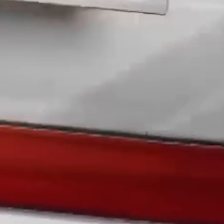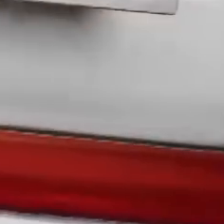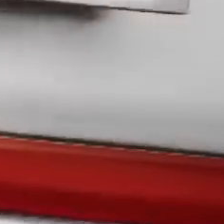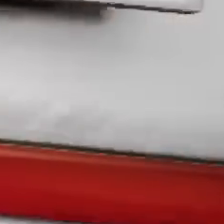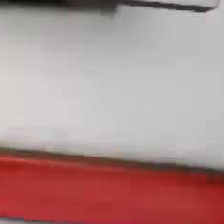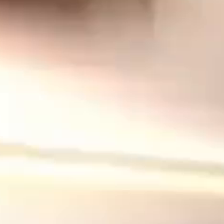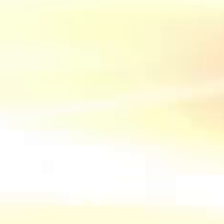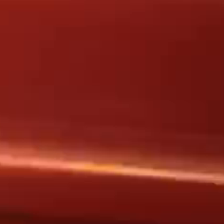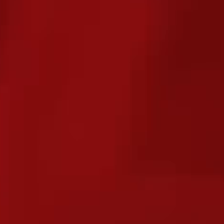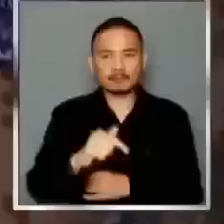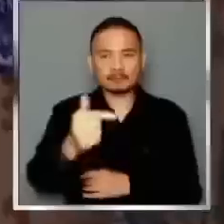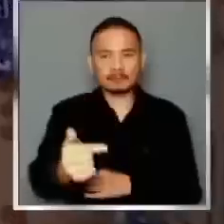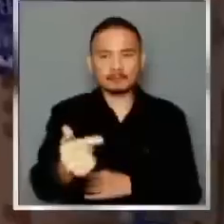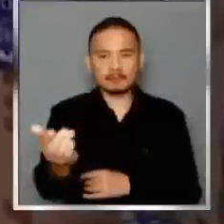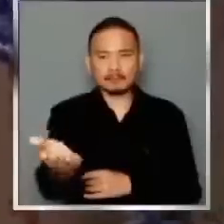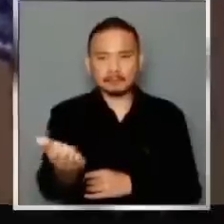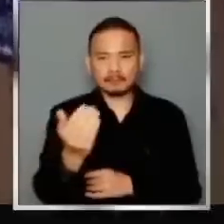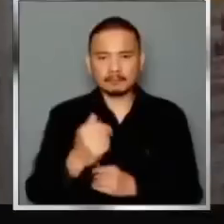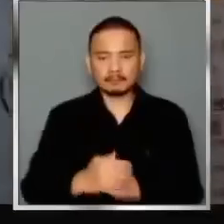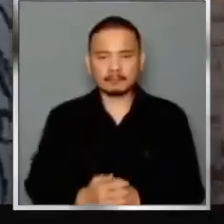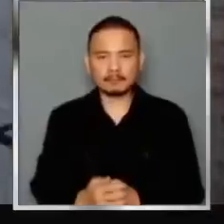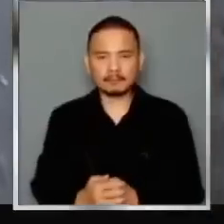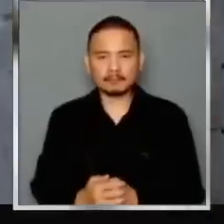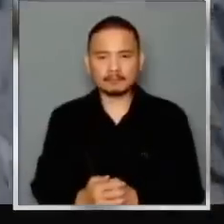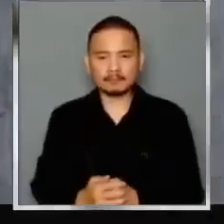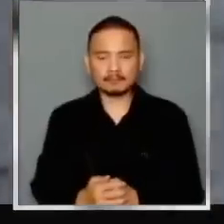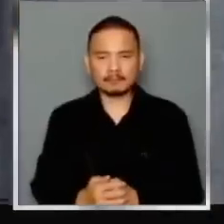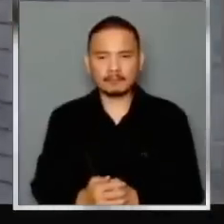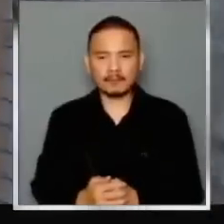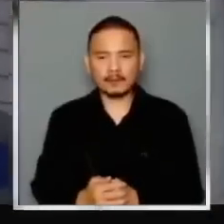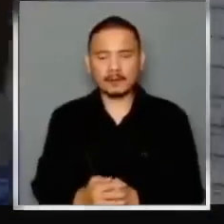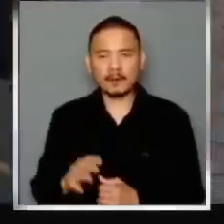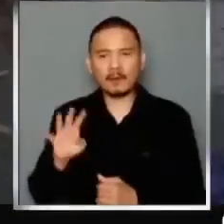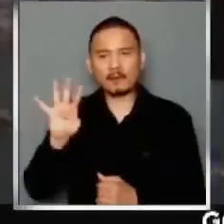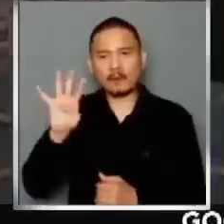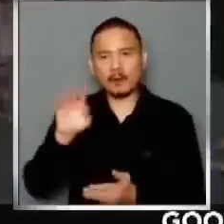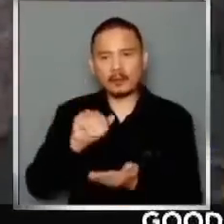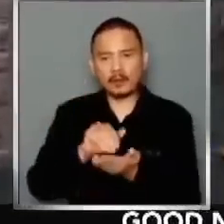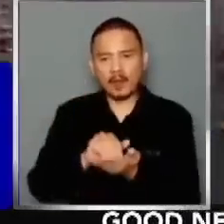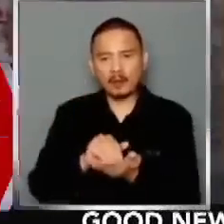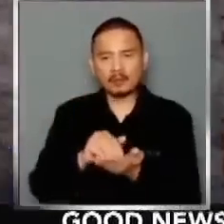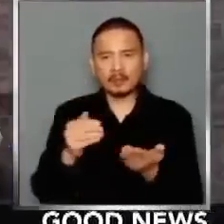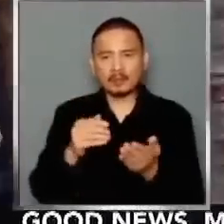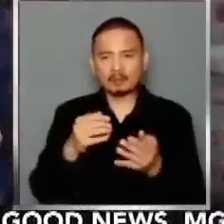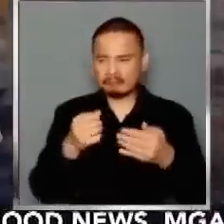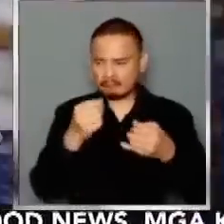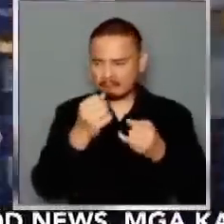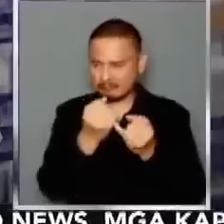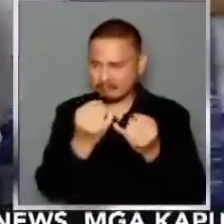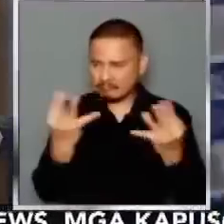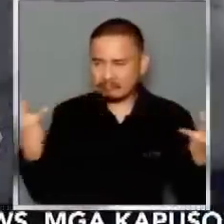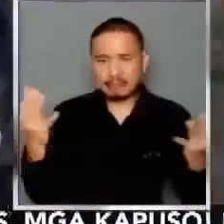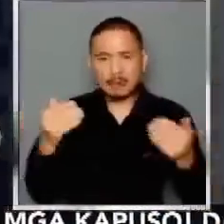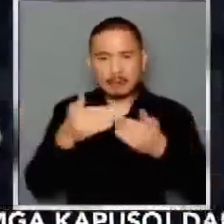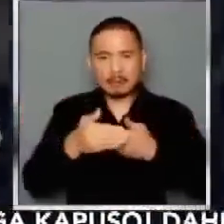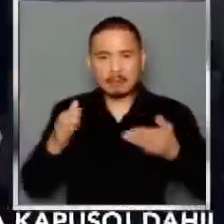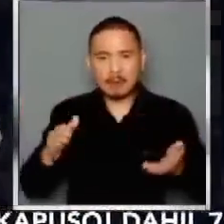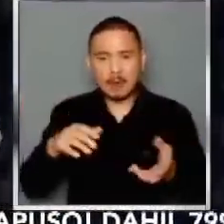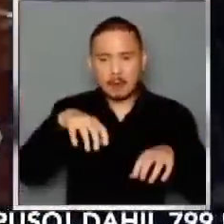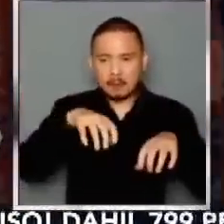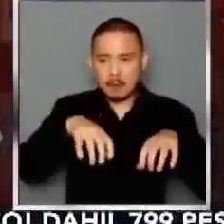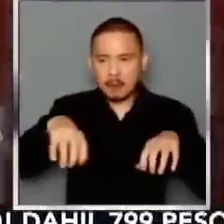exclusive ibababa sa 4,000 balikbayan boxes ang dinala rito sa isang warehouse sa Balagtas Bulacan